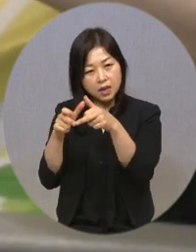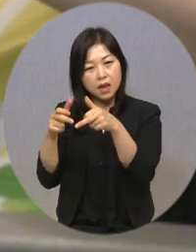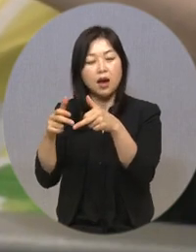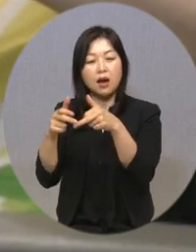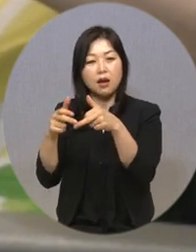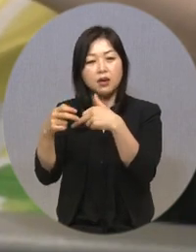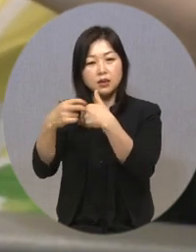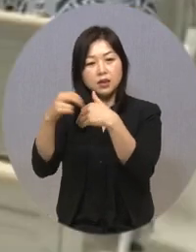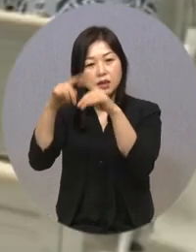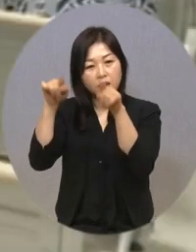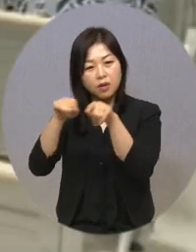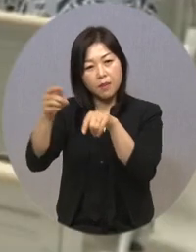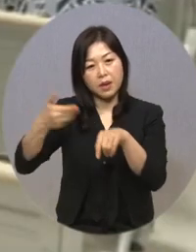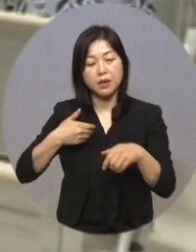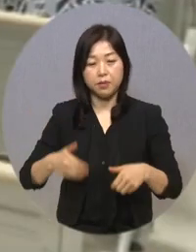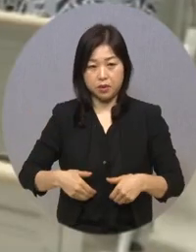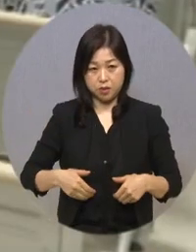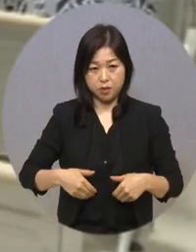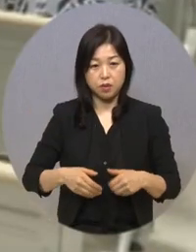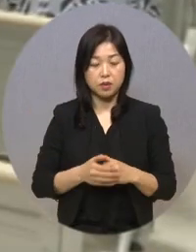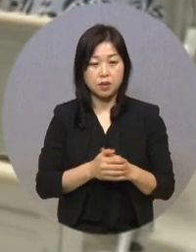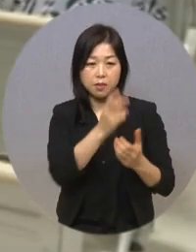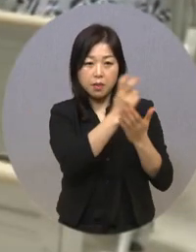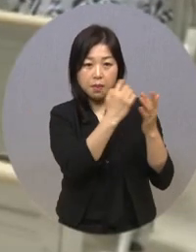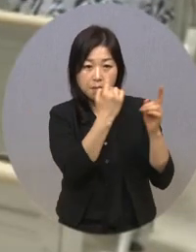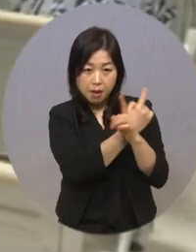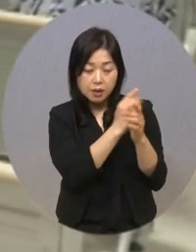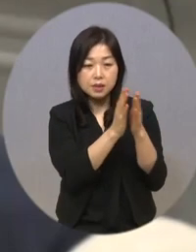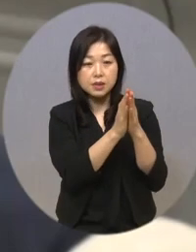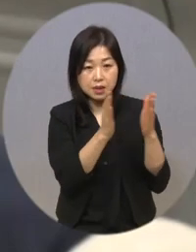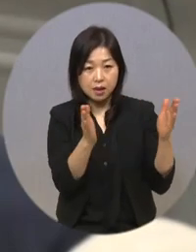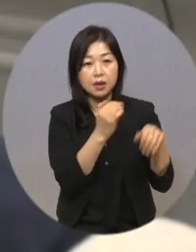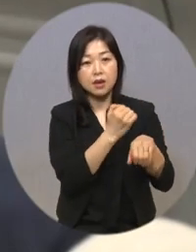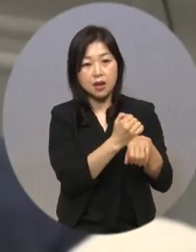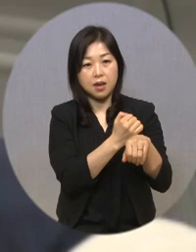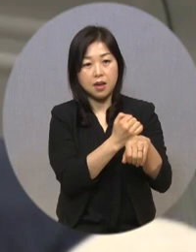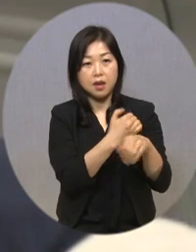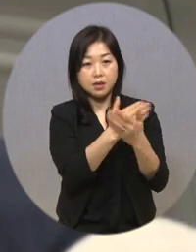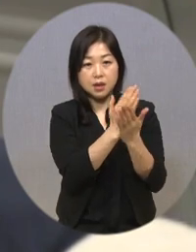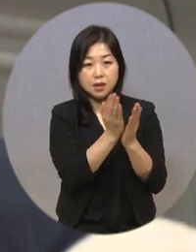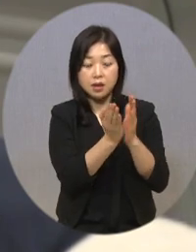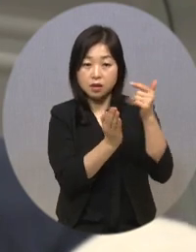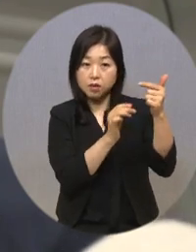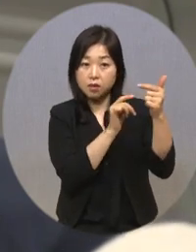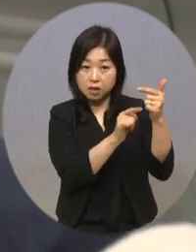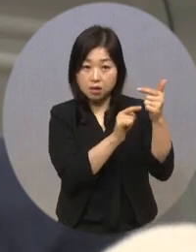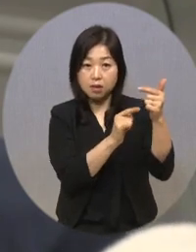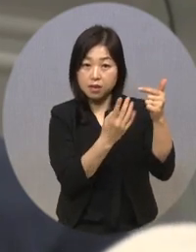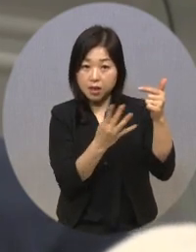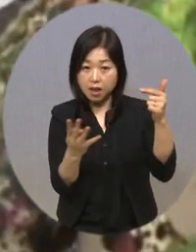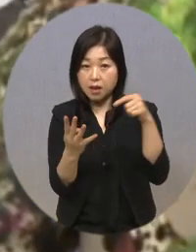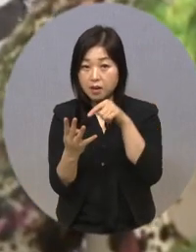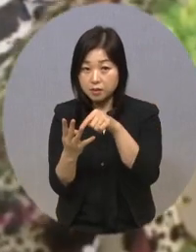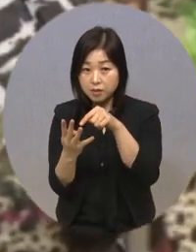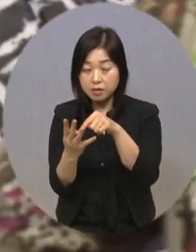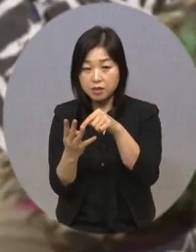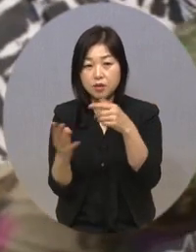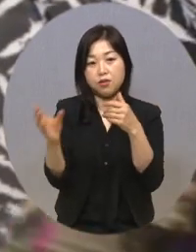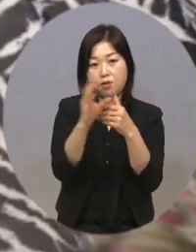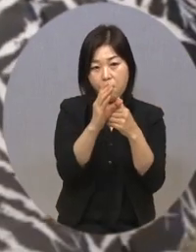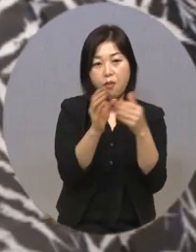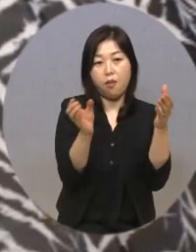했습니다. 이에 고시 개정안이 시행됨에 따라 기존 6개 장애 유형에서 4개 장애 유형을